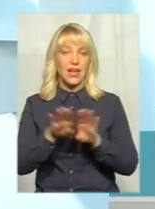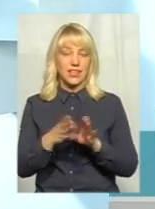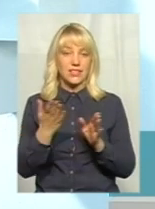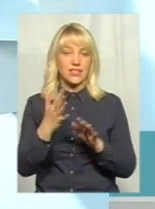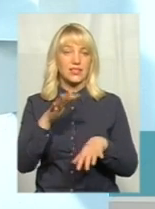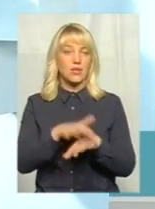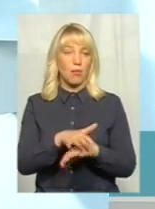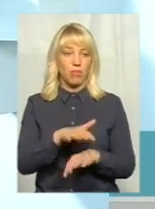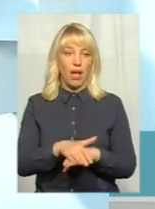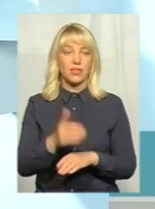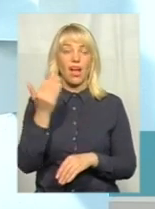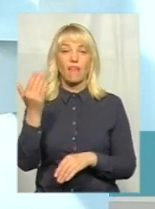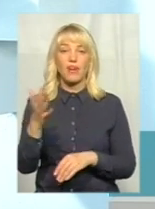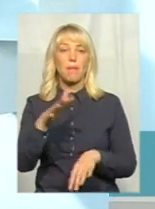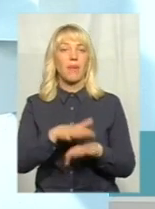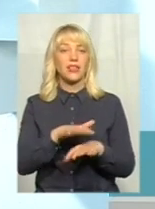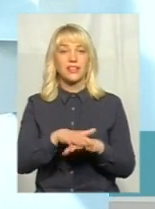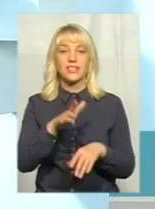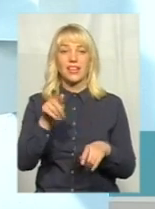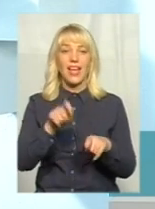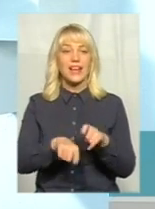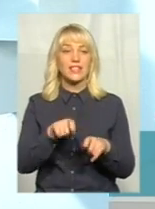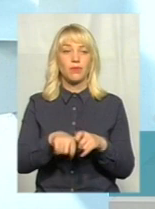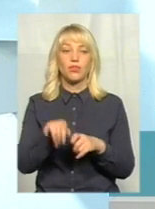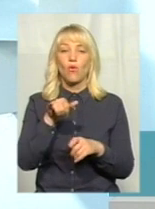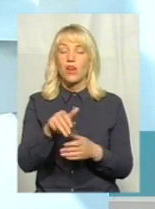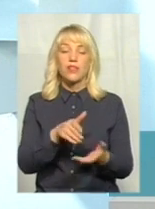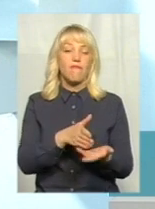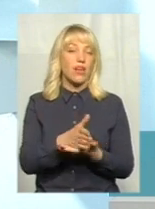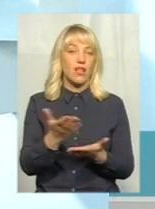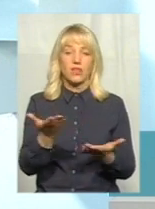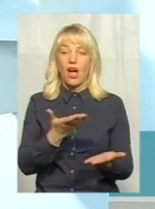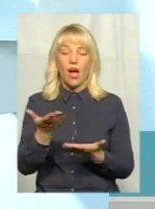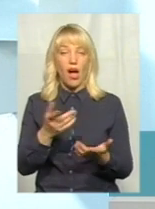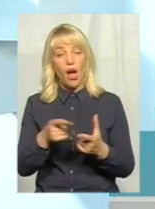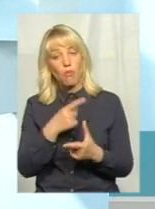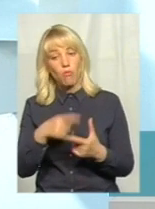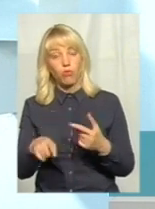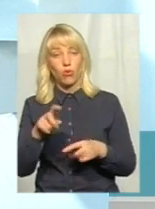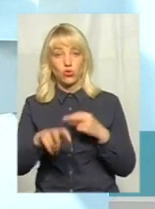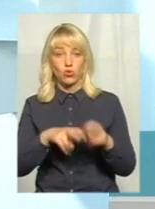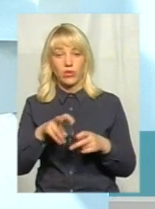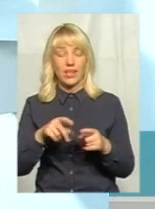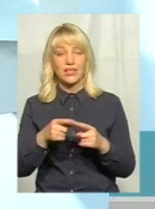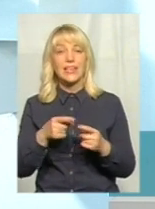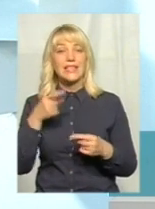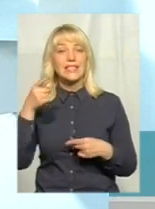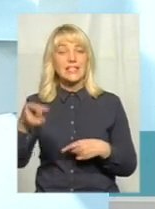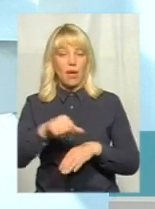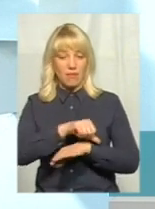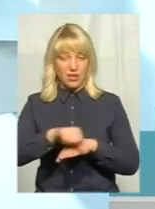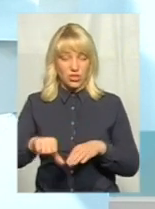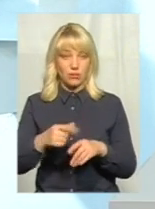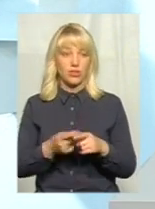ви банківський там експерт якийсь, ну, у вас варіант або шукати за межами цю вакансію, тому що вероятність того,